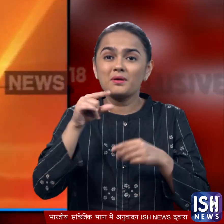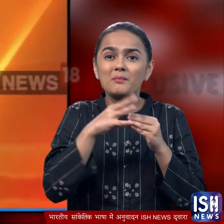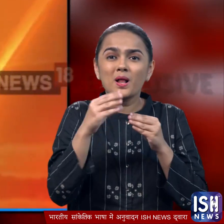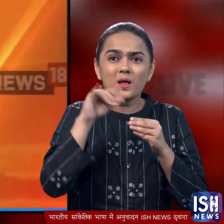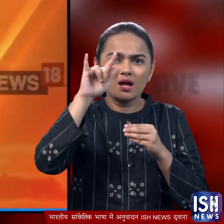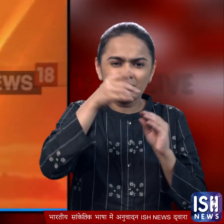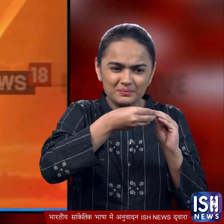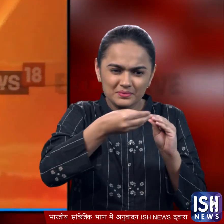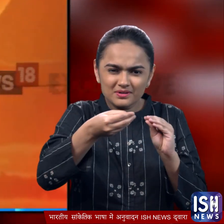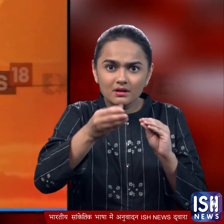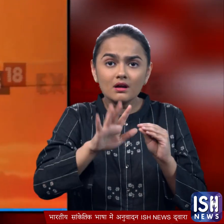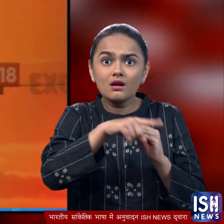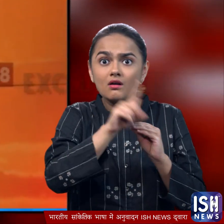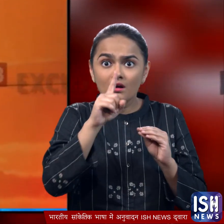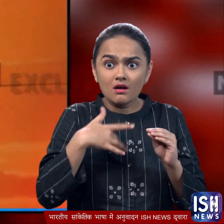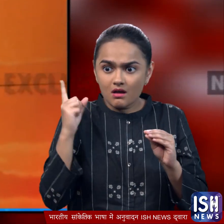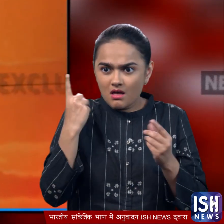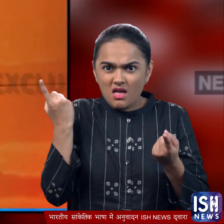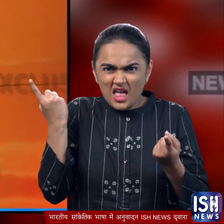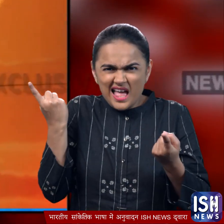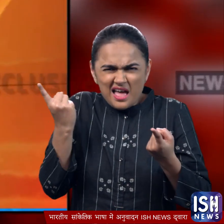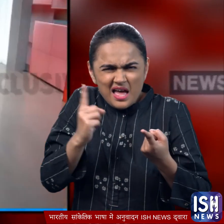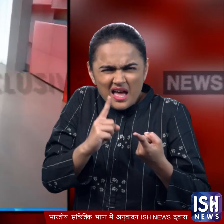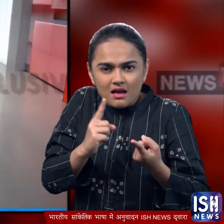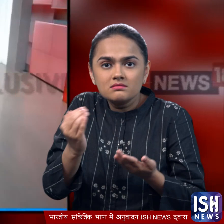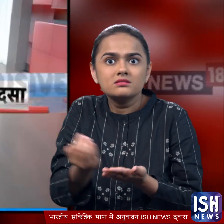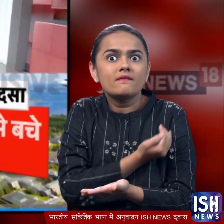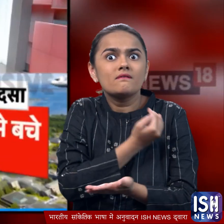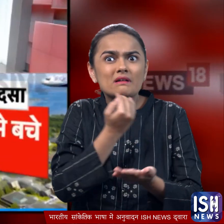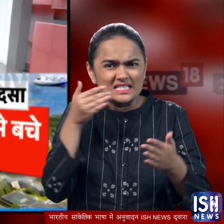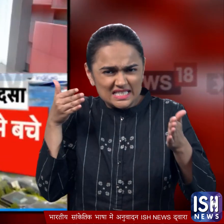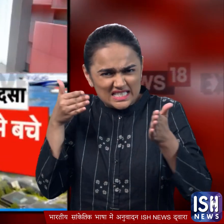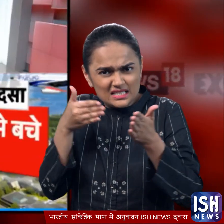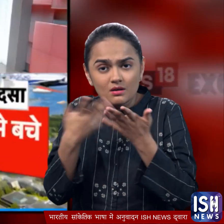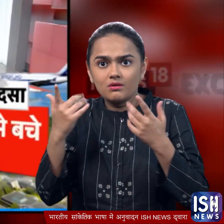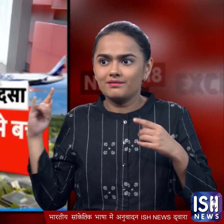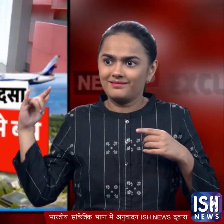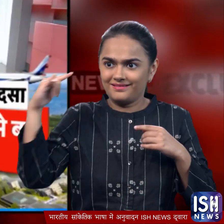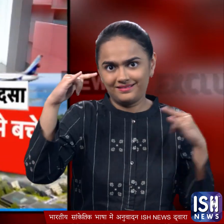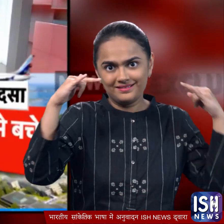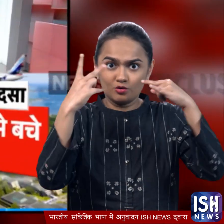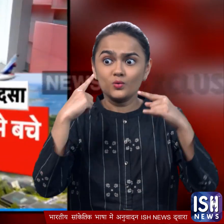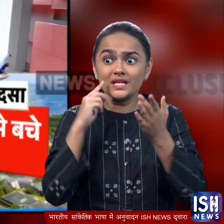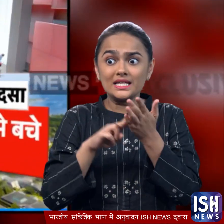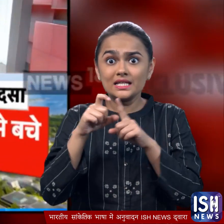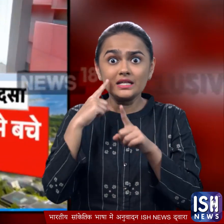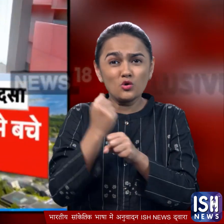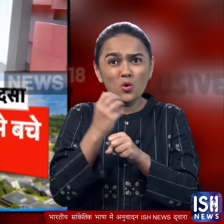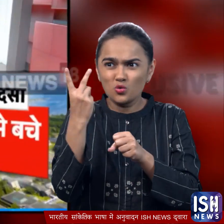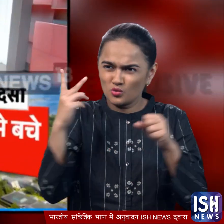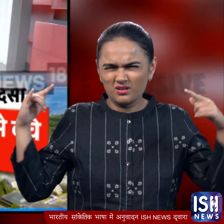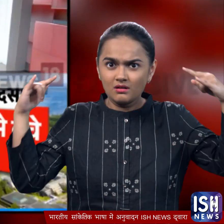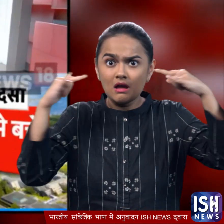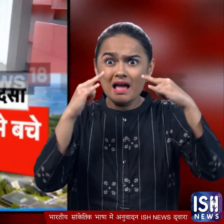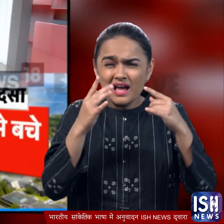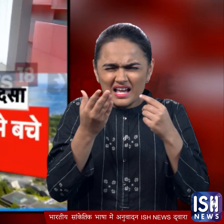एयरपोर्ट के नजदीक आसमान में हाल ही में एक बहुत बड़ा हादसा होते होते टल गया, जब इंडिगो एयरलाइंस के 2 विमान उड़ान भरने के बाद हवा में इतने करीब आ गए थे कि